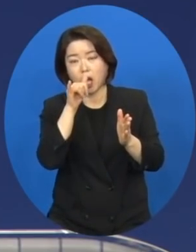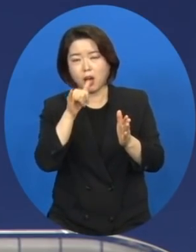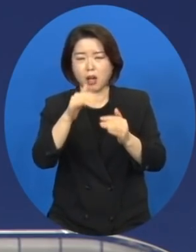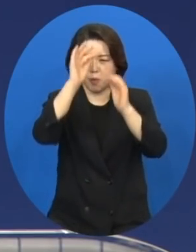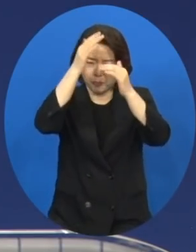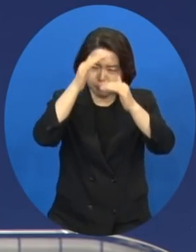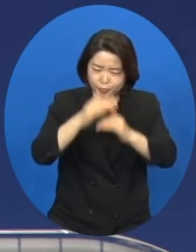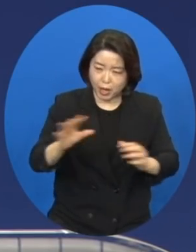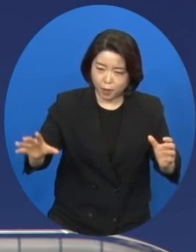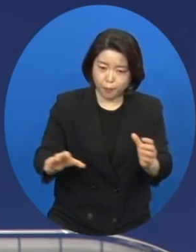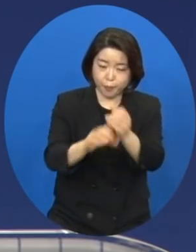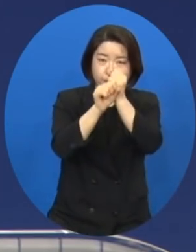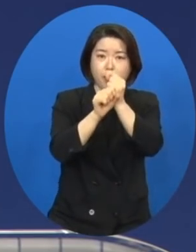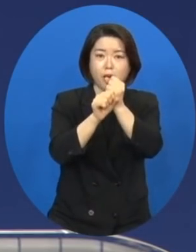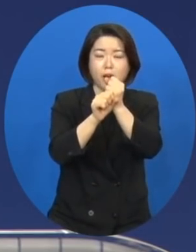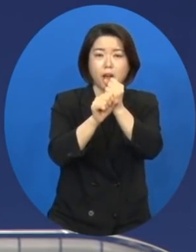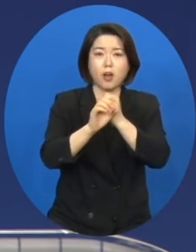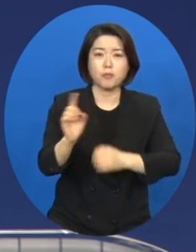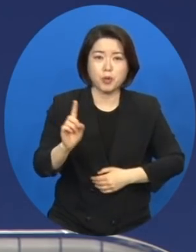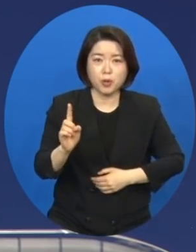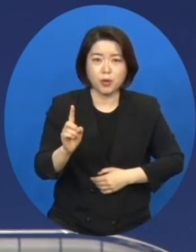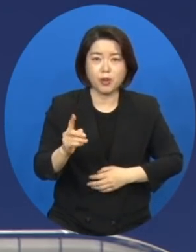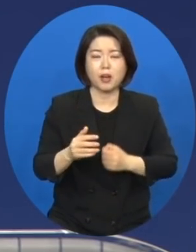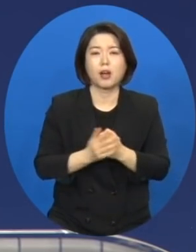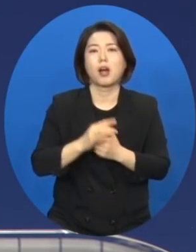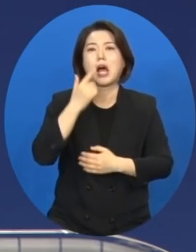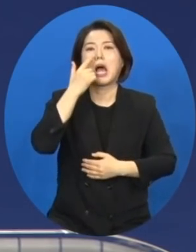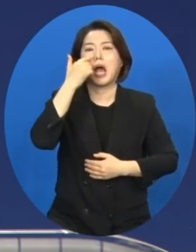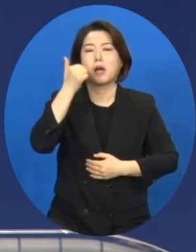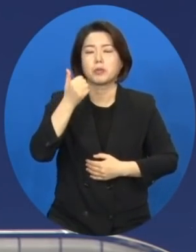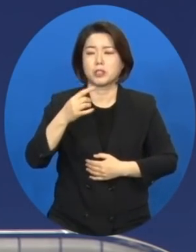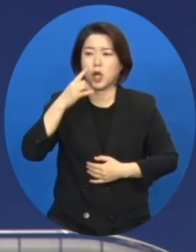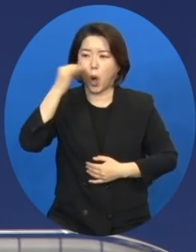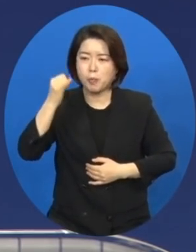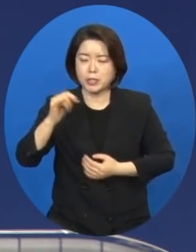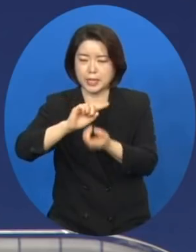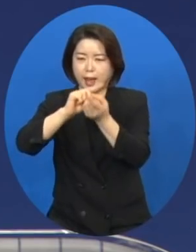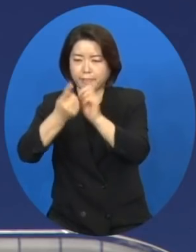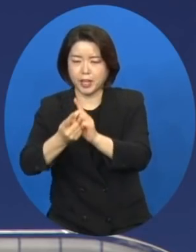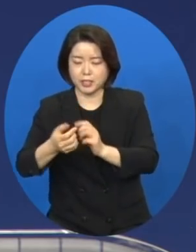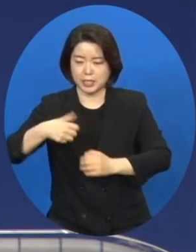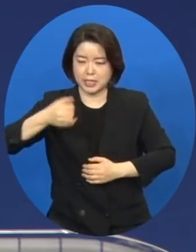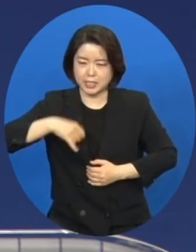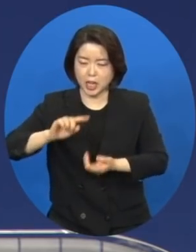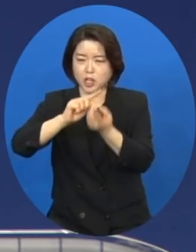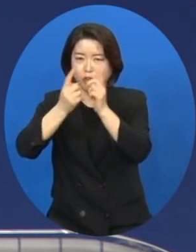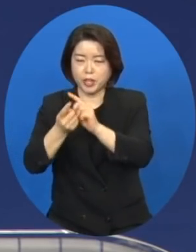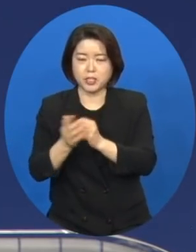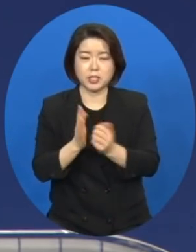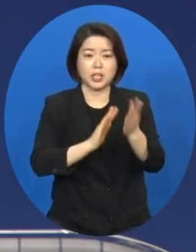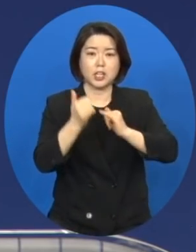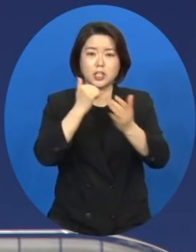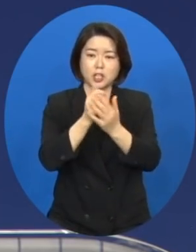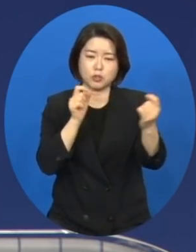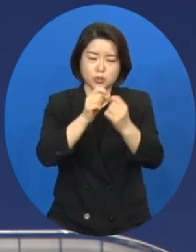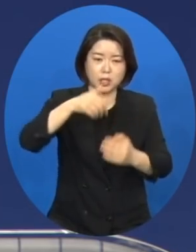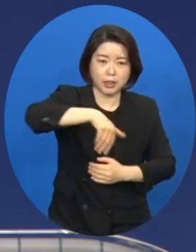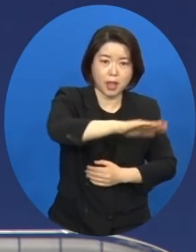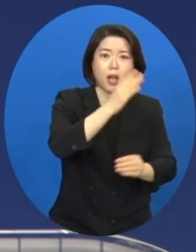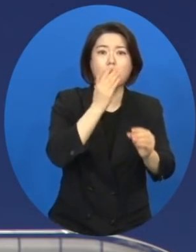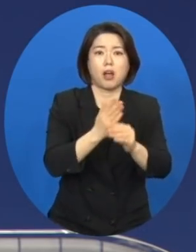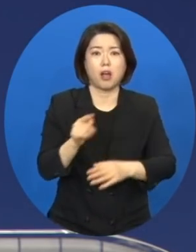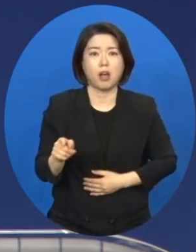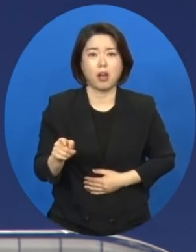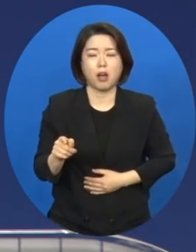내용들 공통점을 딱 모아보니까 아버지가 어머니가 대신해서 자녀를 대신해서 예수님께 나아가고 있더라고요. 근데 그